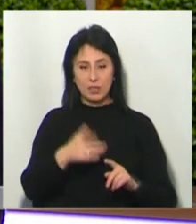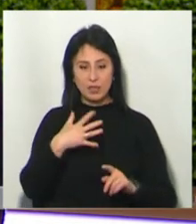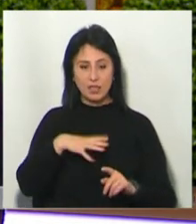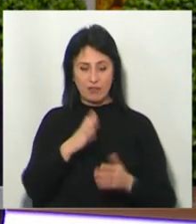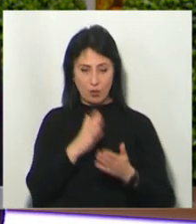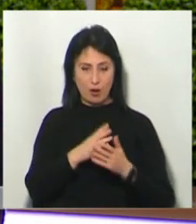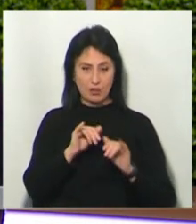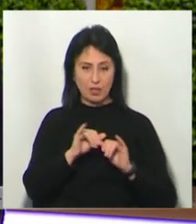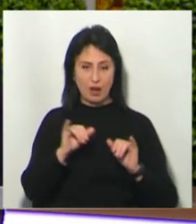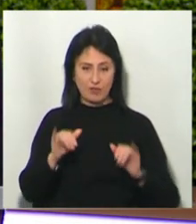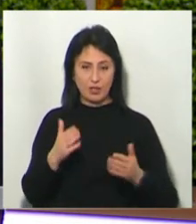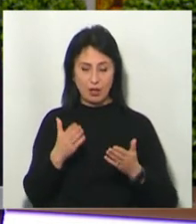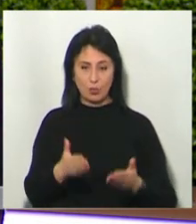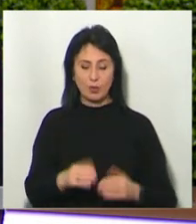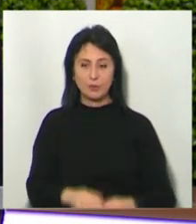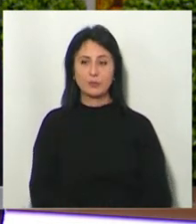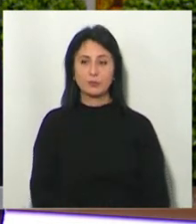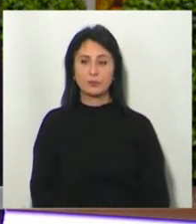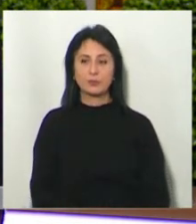საკმაოდ კარგად განვითარებული.